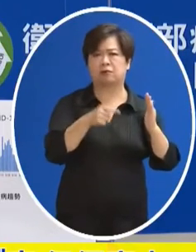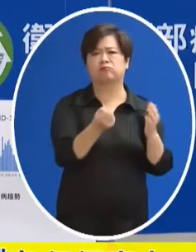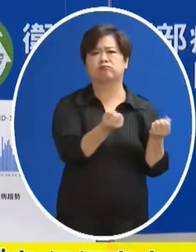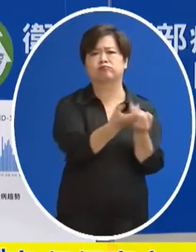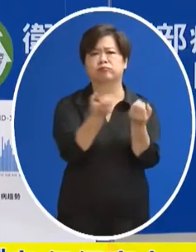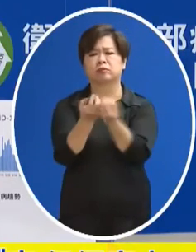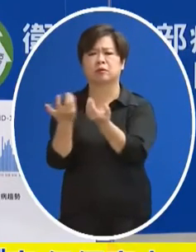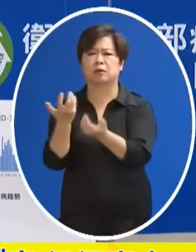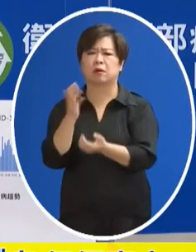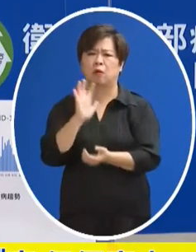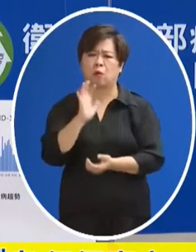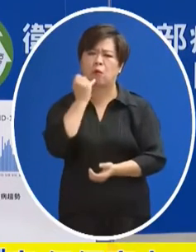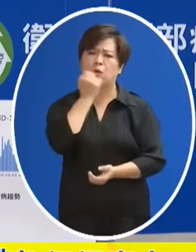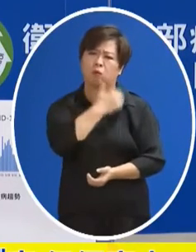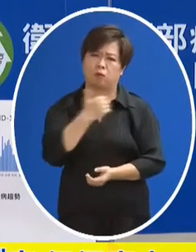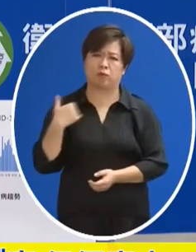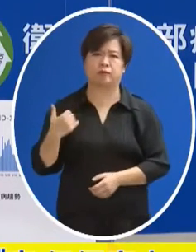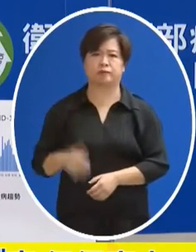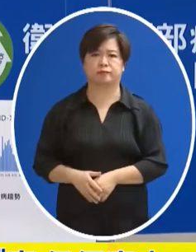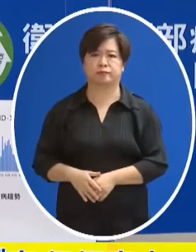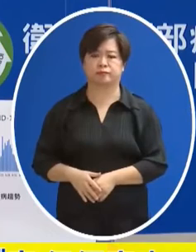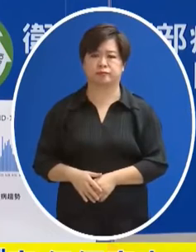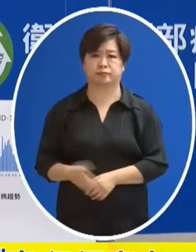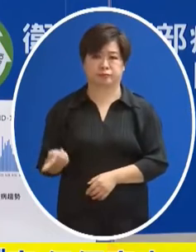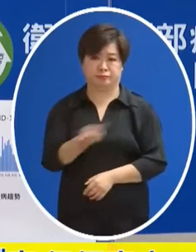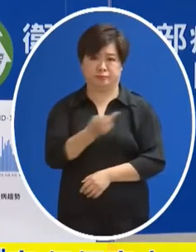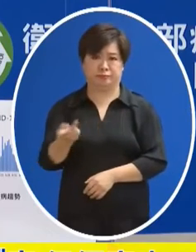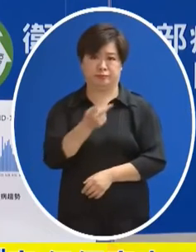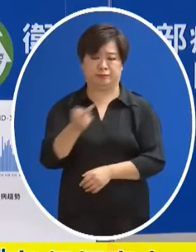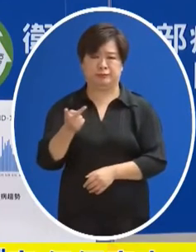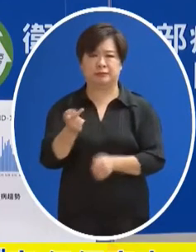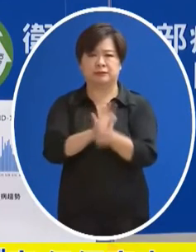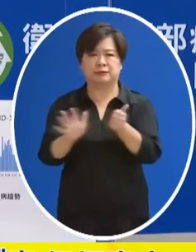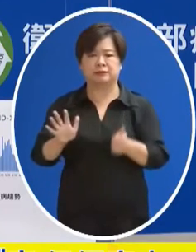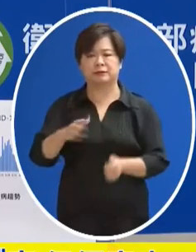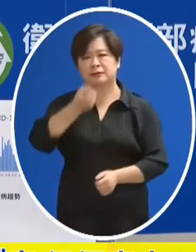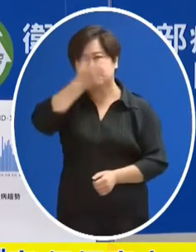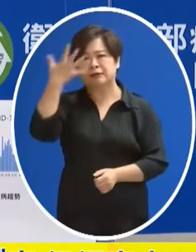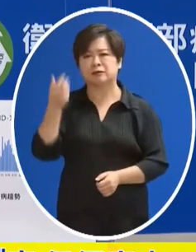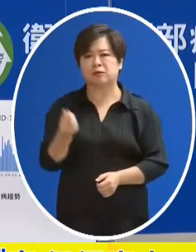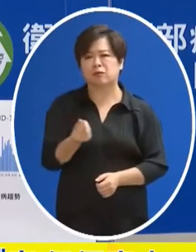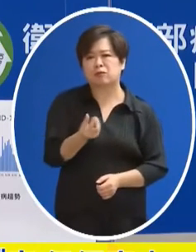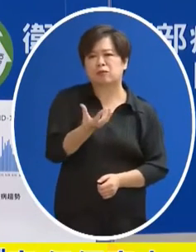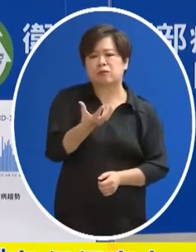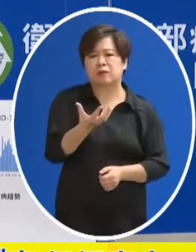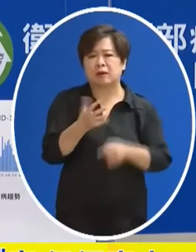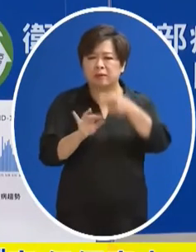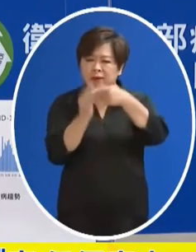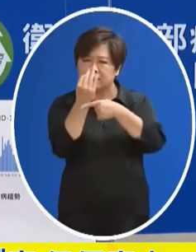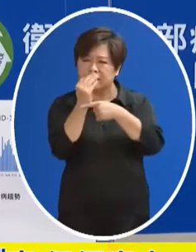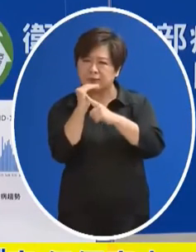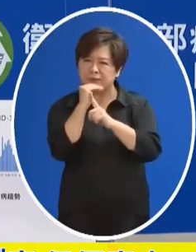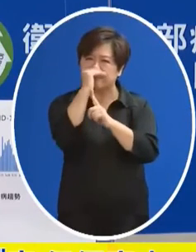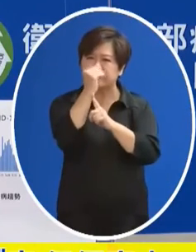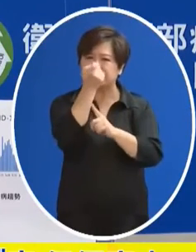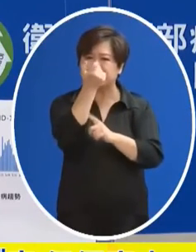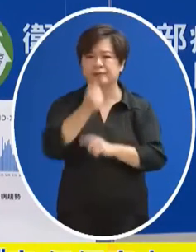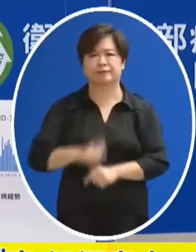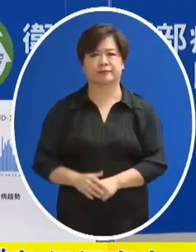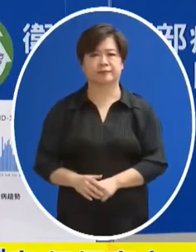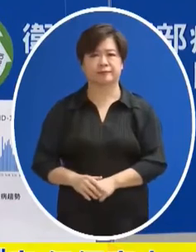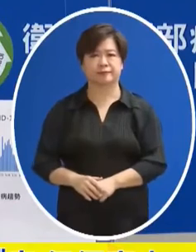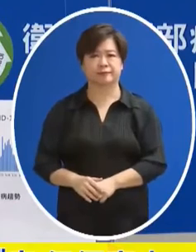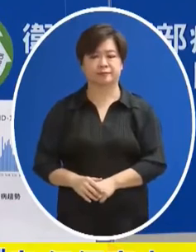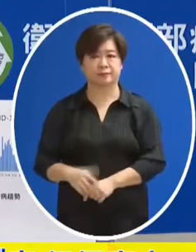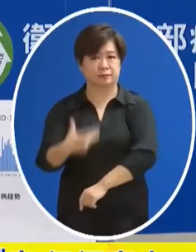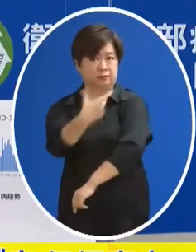家庭的亲密传染的可能性哈，所以就落到这个年龄层的比较多，比例比较高了哈。那至于